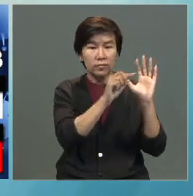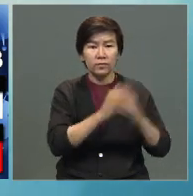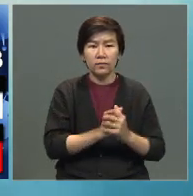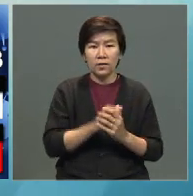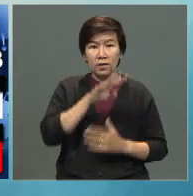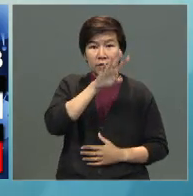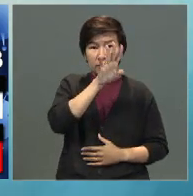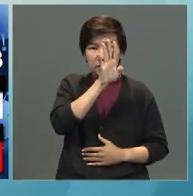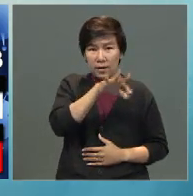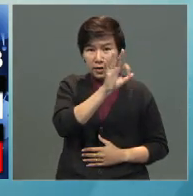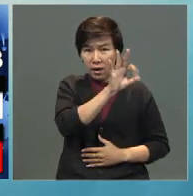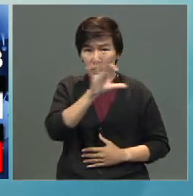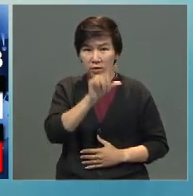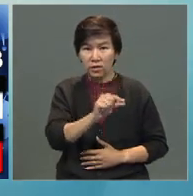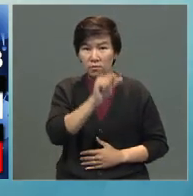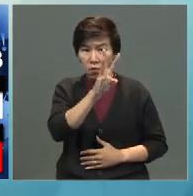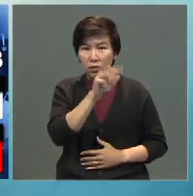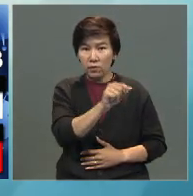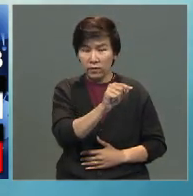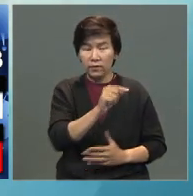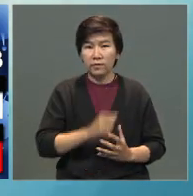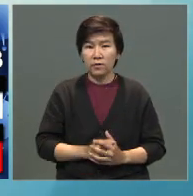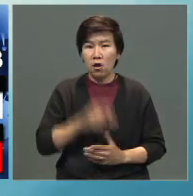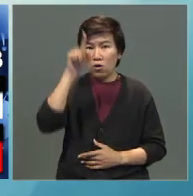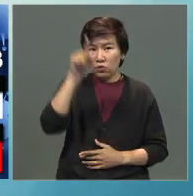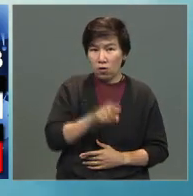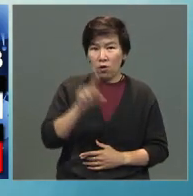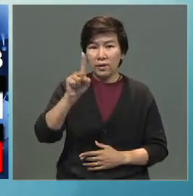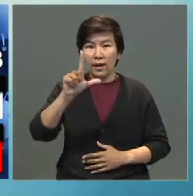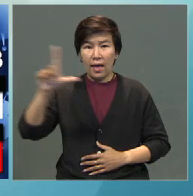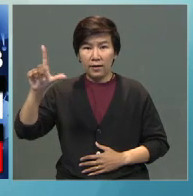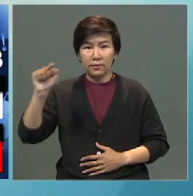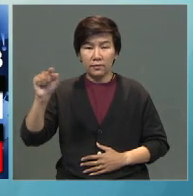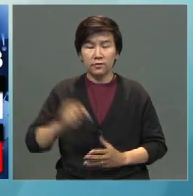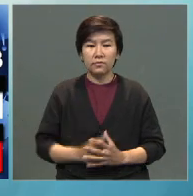4926รายต่อ 1ล้านประชากร